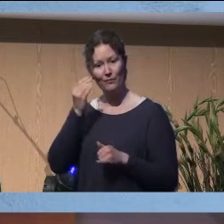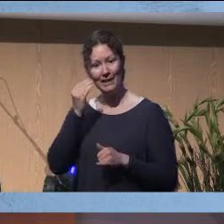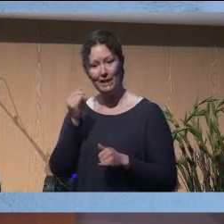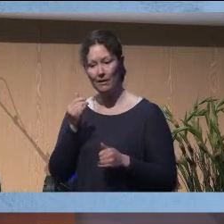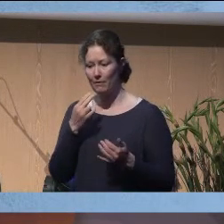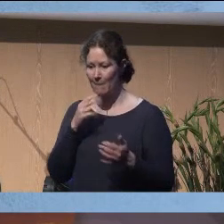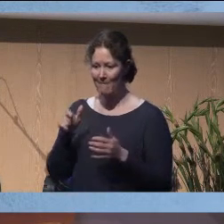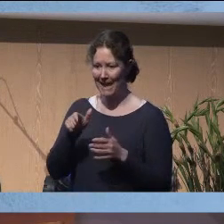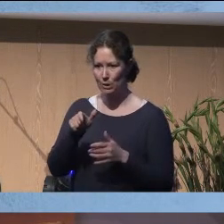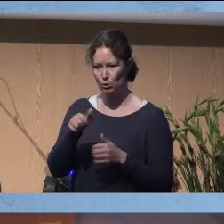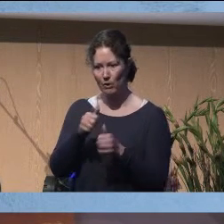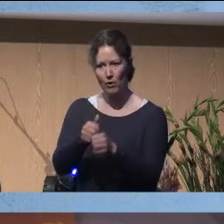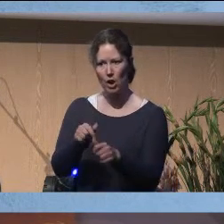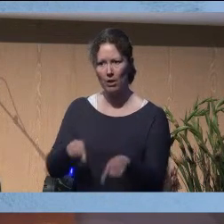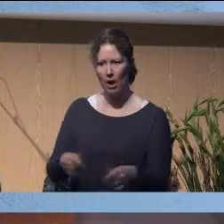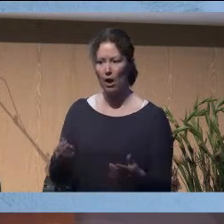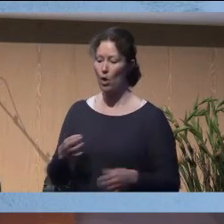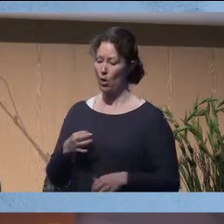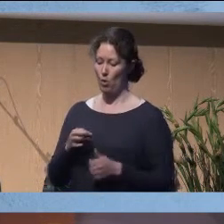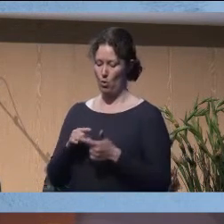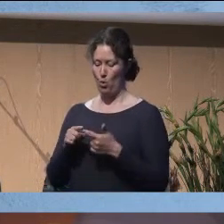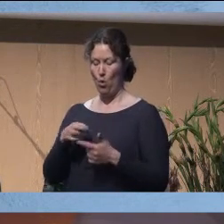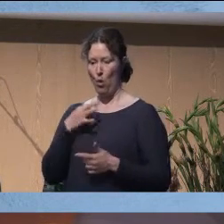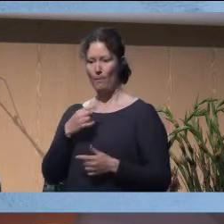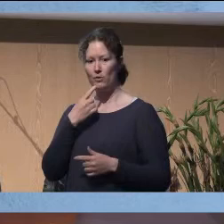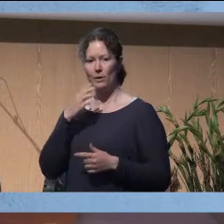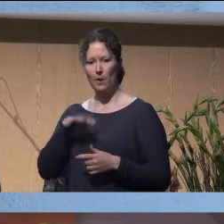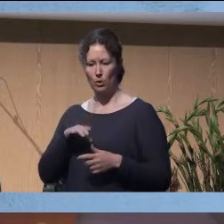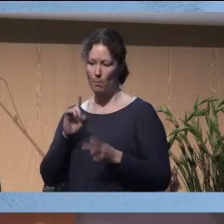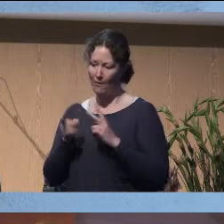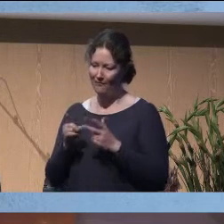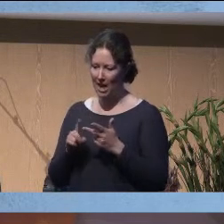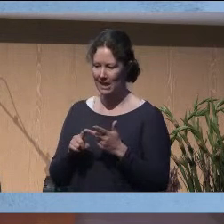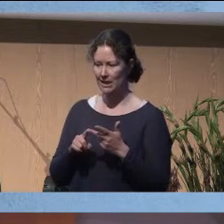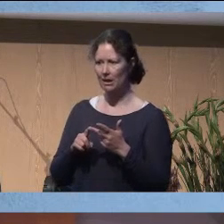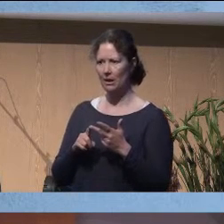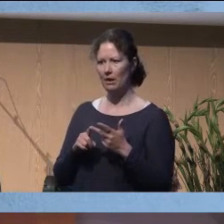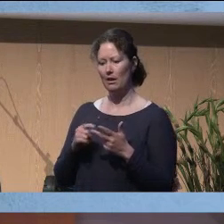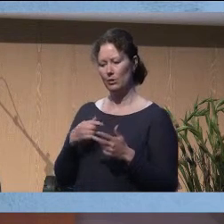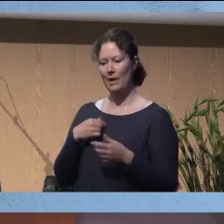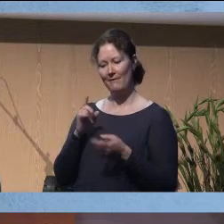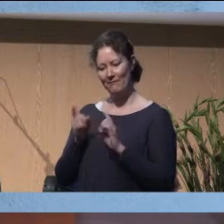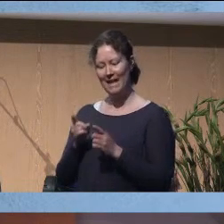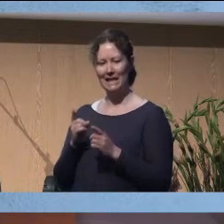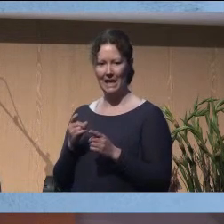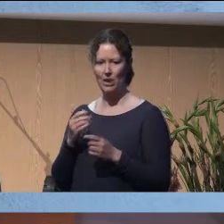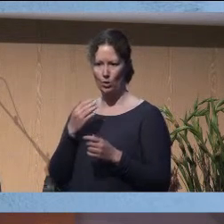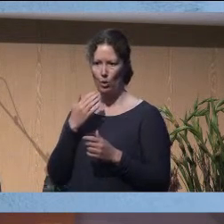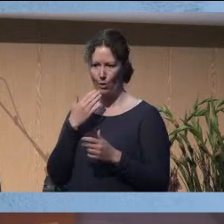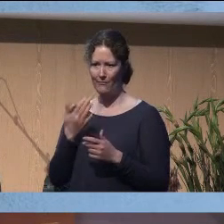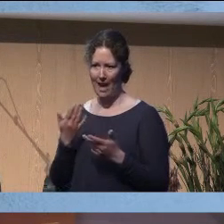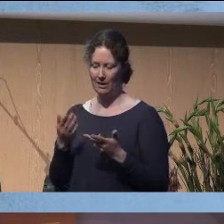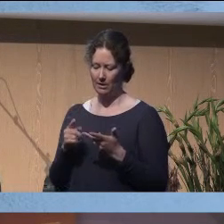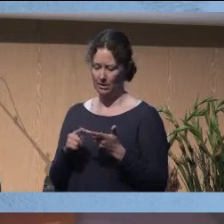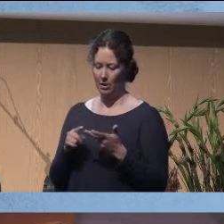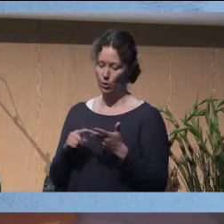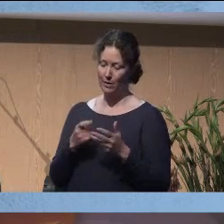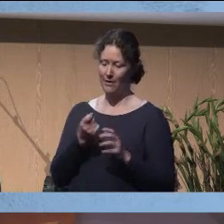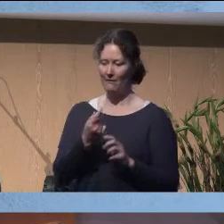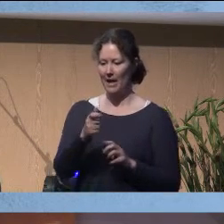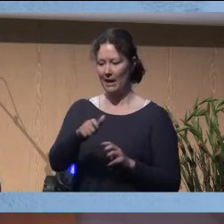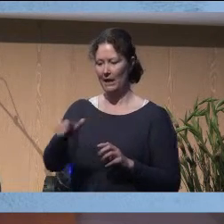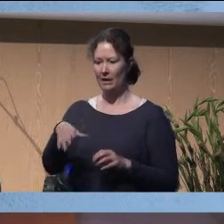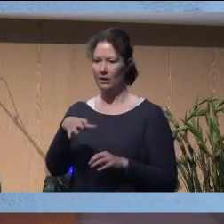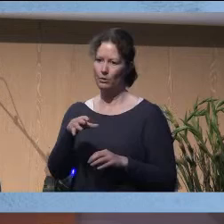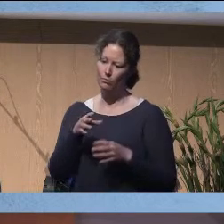gå? Håpet som vi har snakket om, valgene, jeg velger altså jeg, og at den enkelte tar sine